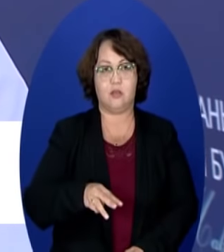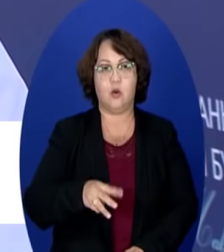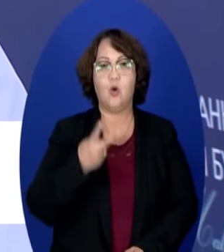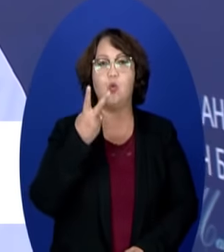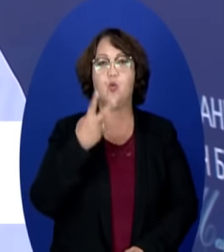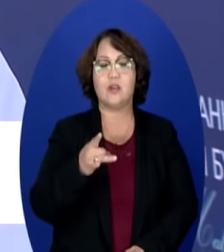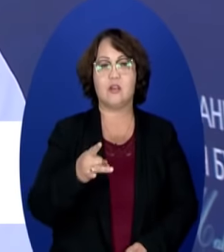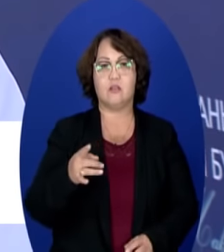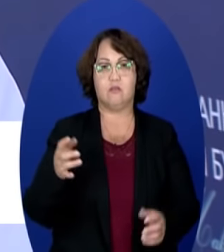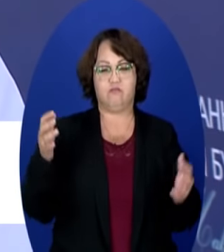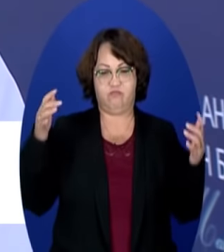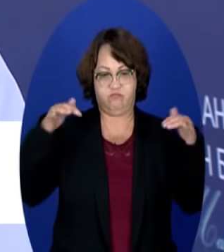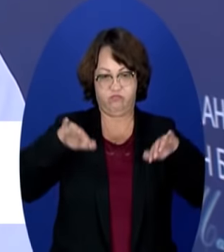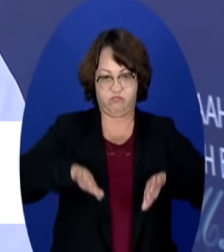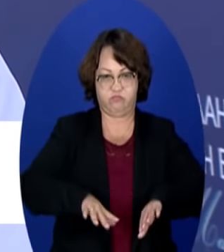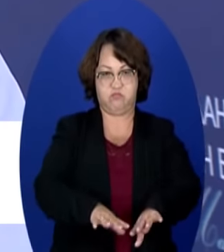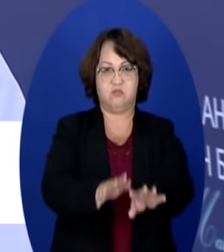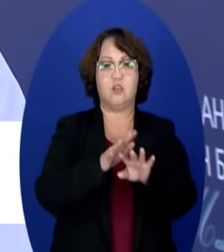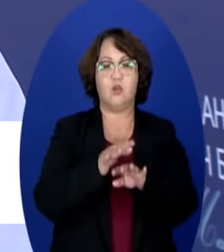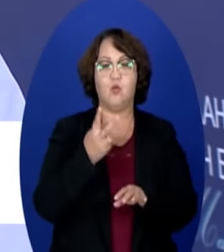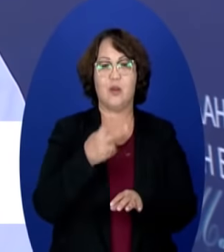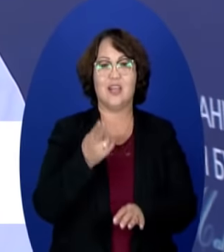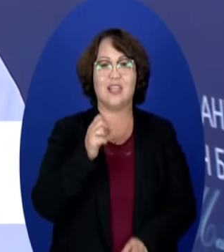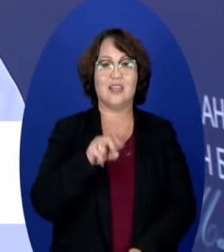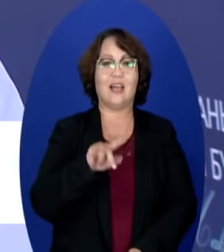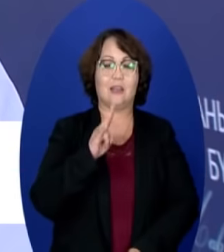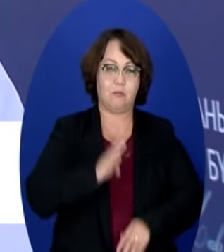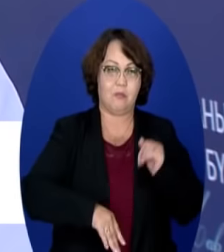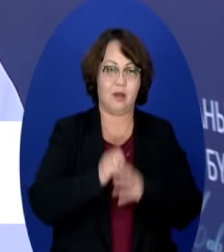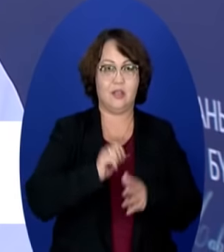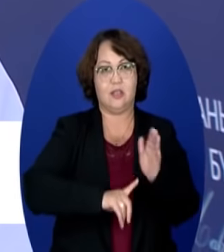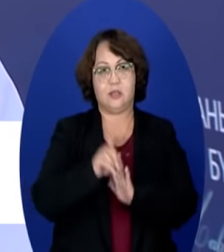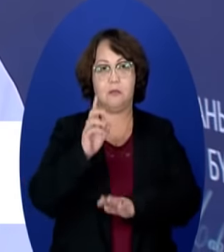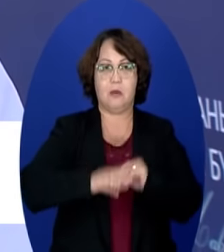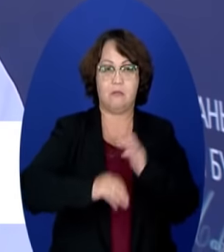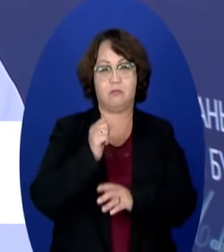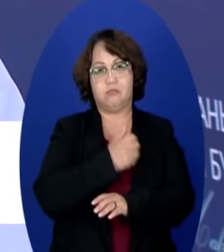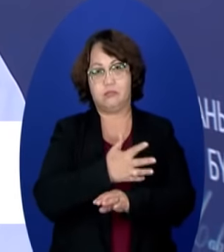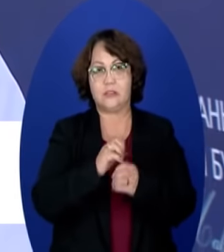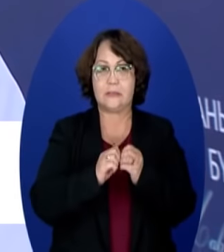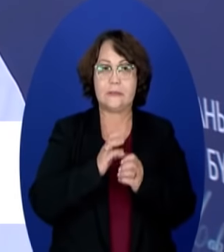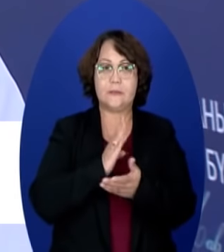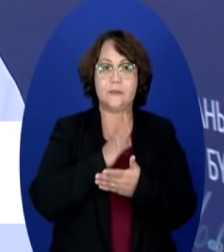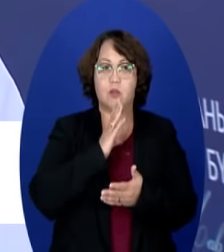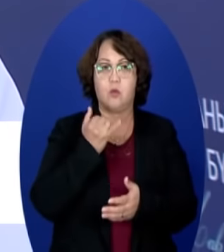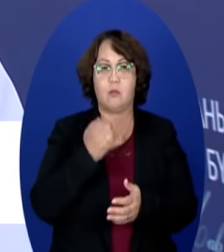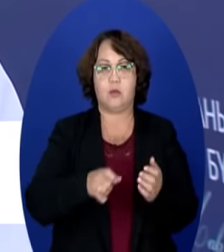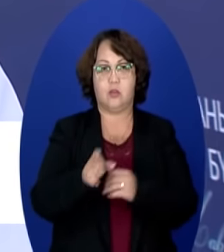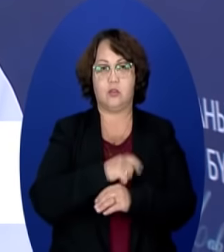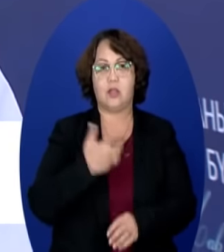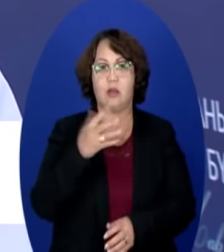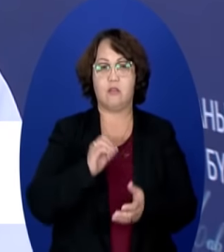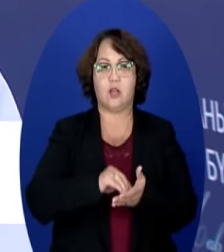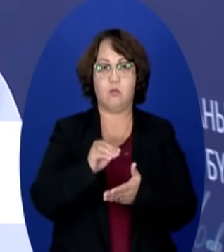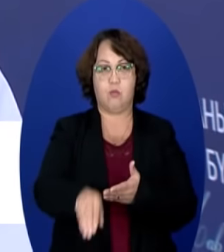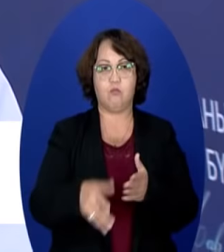үерийн далан яг энтэй зэрэгцээд ихний орон сууцны байрлалчтын ажил эхэлж байгаа. Энэ дээр бол нийслэлээс бол 50 тэрбум